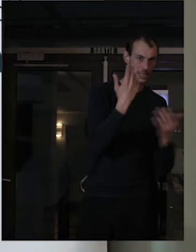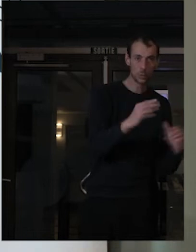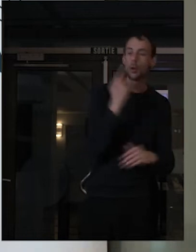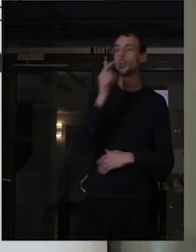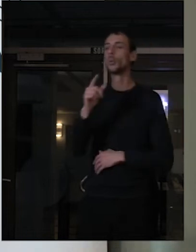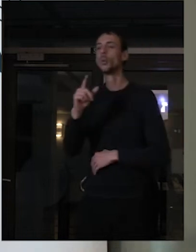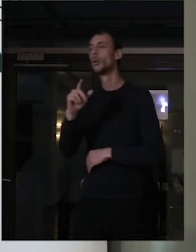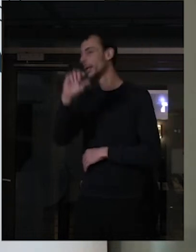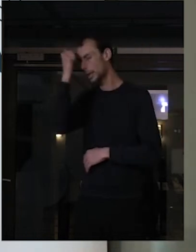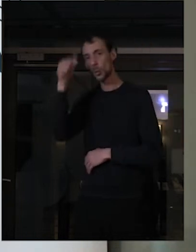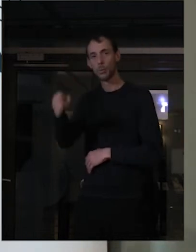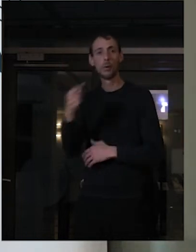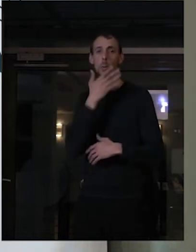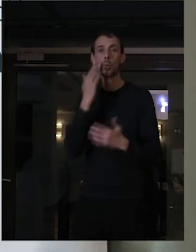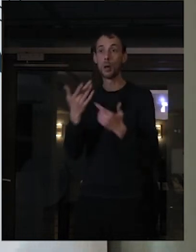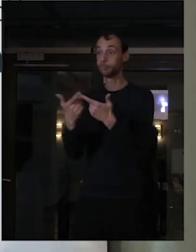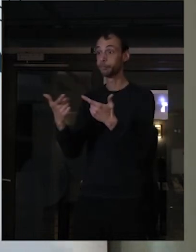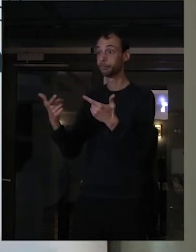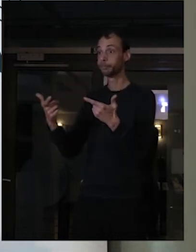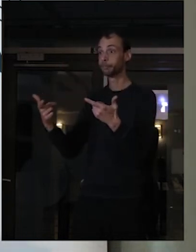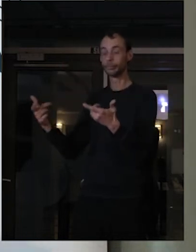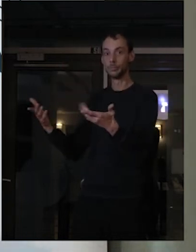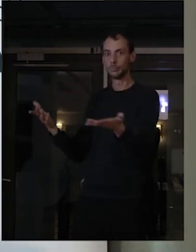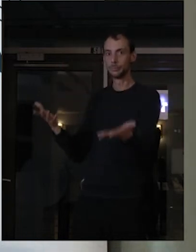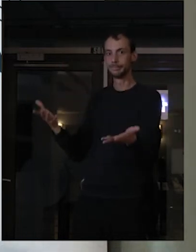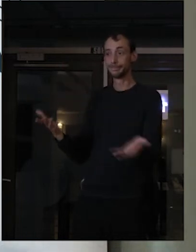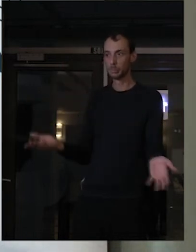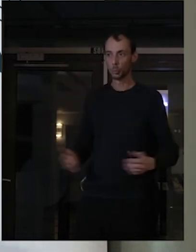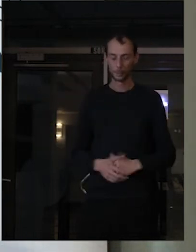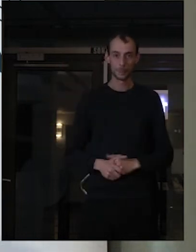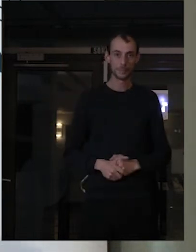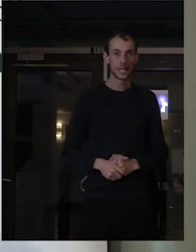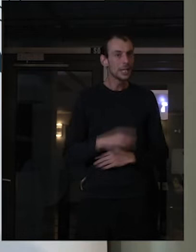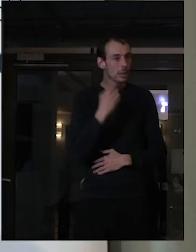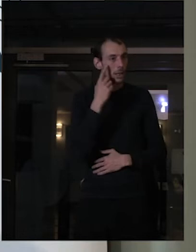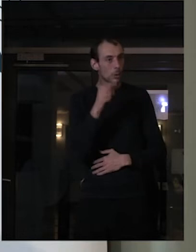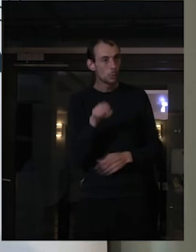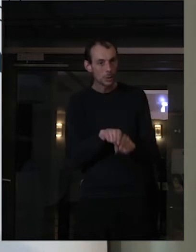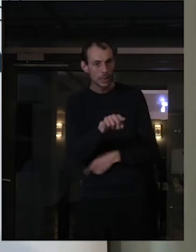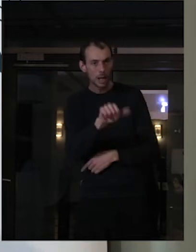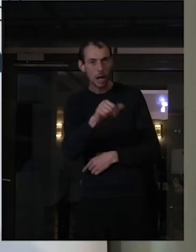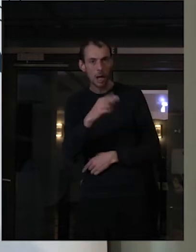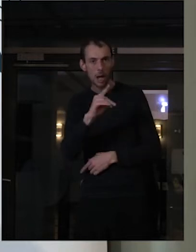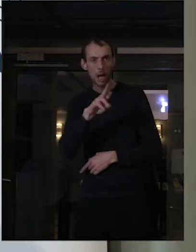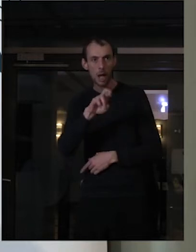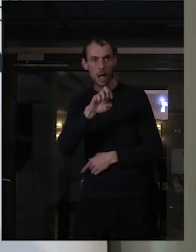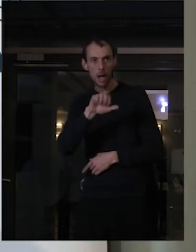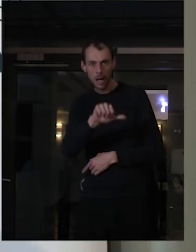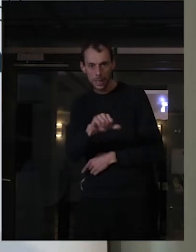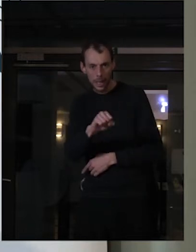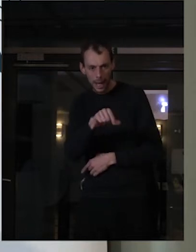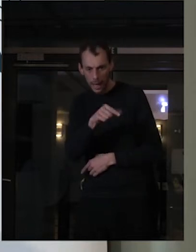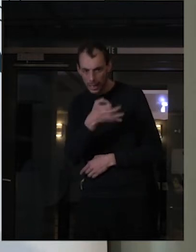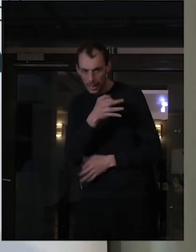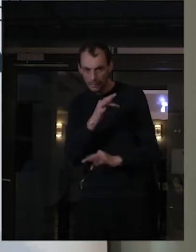beaucoup plus importante. Il me semble, Andrea aussi, tu nous avais parlé à un moment donné de maillots qui étaient beaucoup trop grands parce qu'ils vous